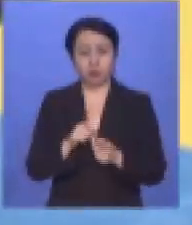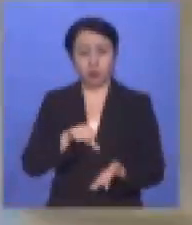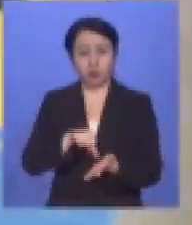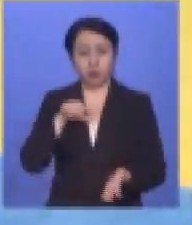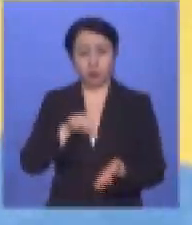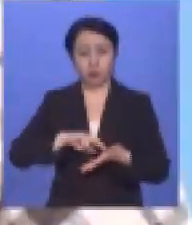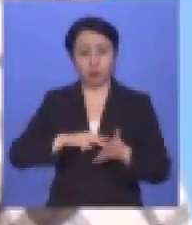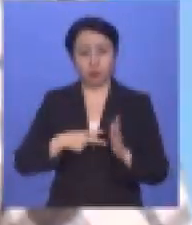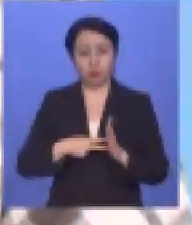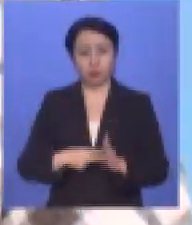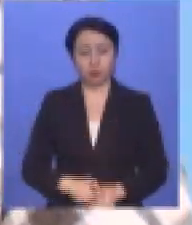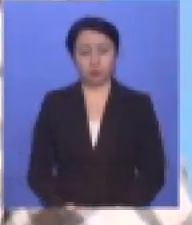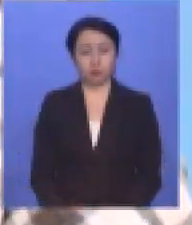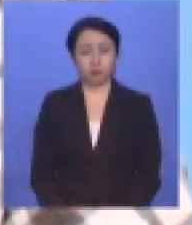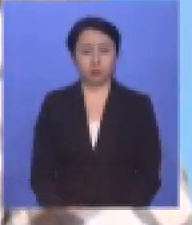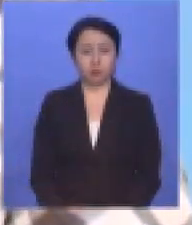қатысуды жоспарлап отыр.